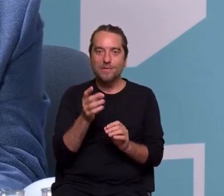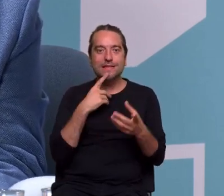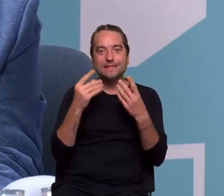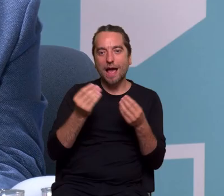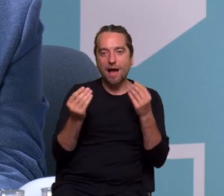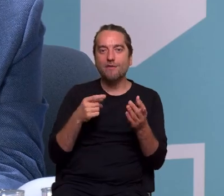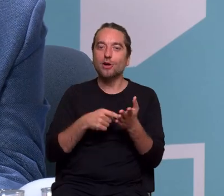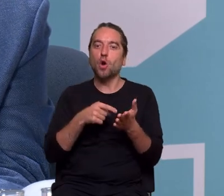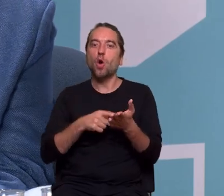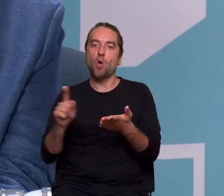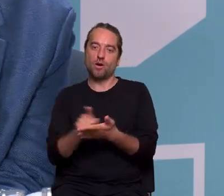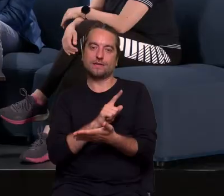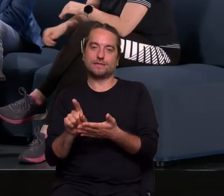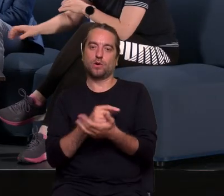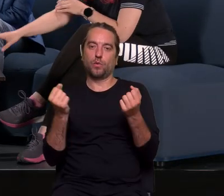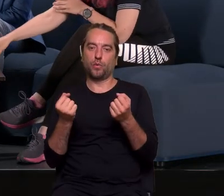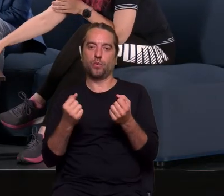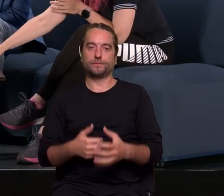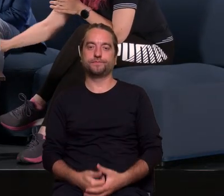tak, ryzykowne, prawda?